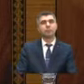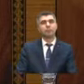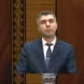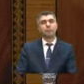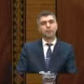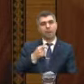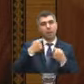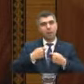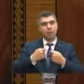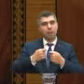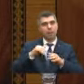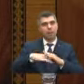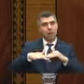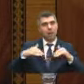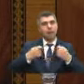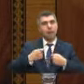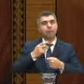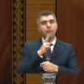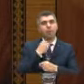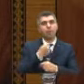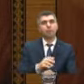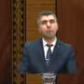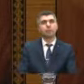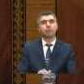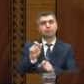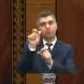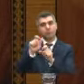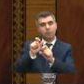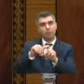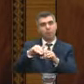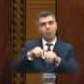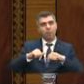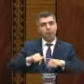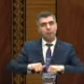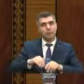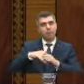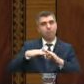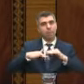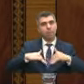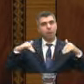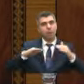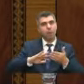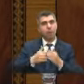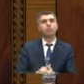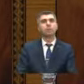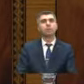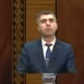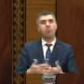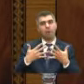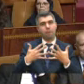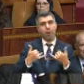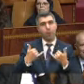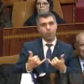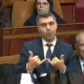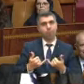المحترم، السيد رئيس الحكومة المحترم، السيدات والسادة الوزراء والنواب المحترمون، يسعدني أن أساهم